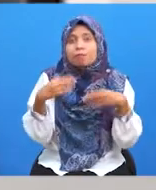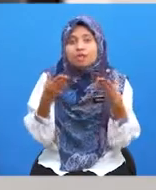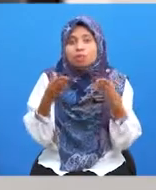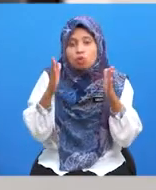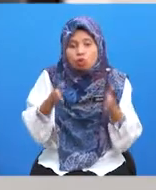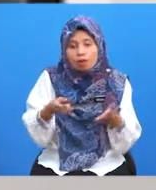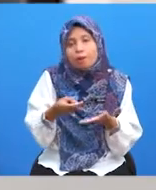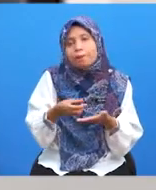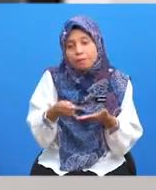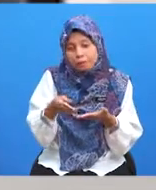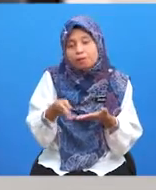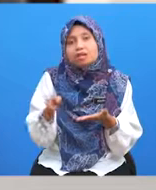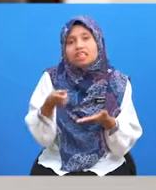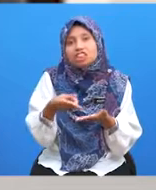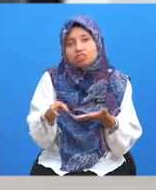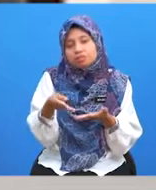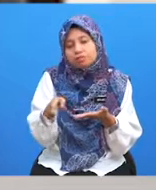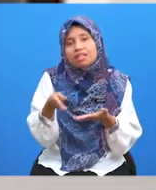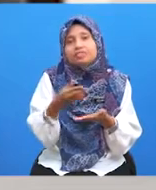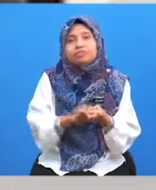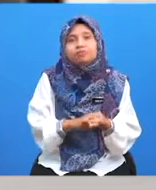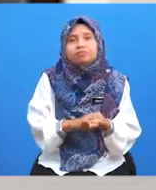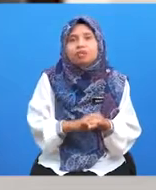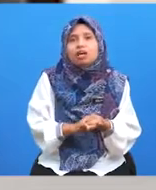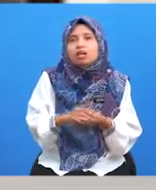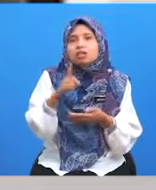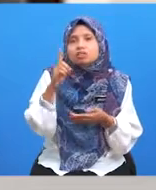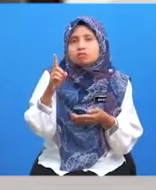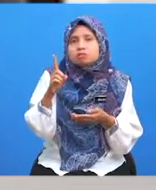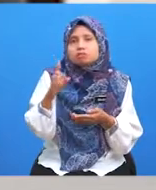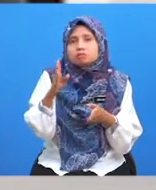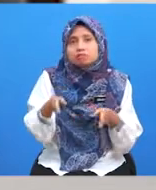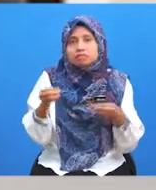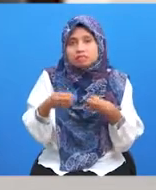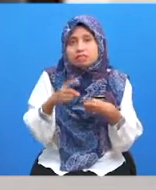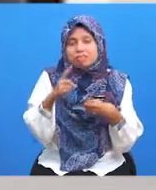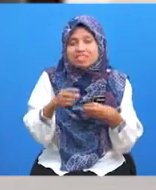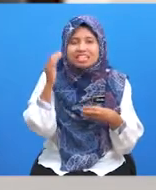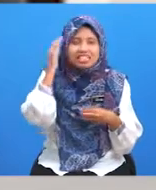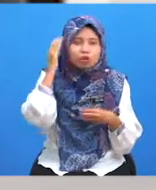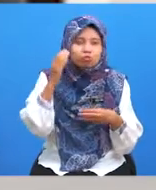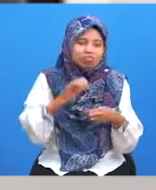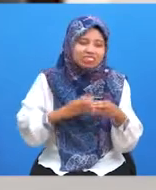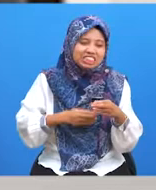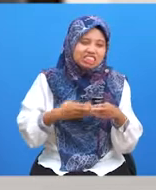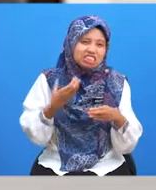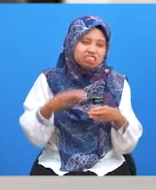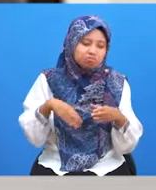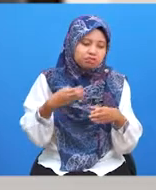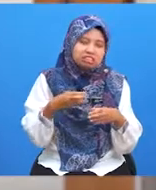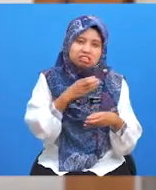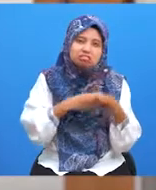mengeluarkan sesuatu produk organisasi pernyataan harus mengetahui Citra sedan gaya hidup masyarakat